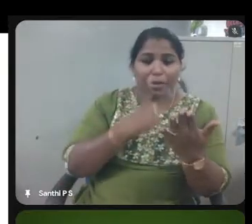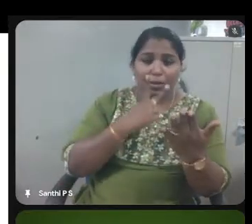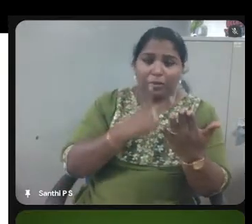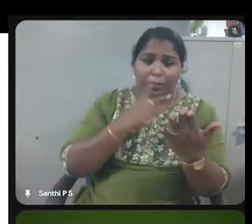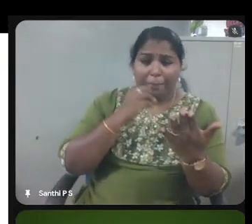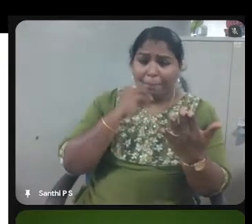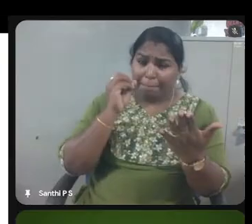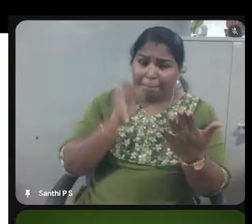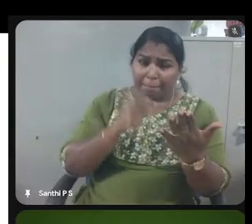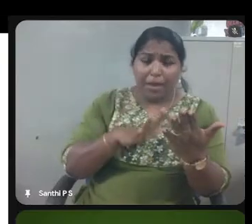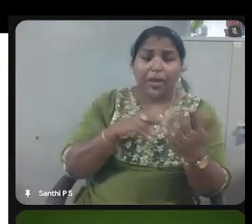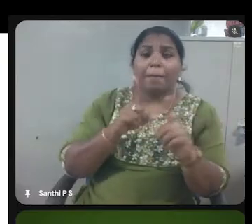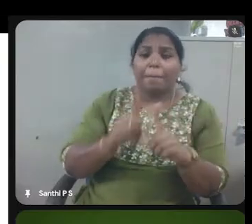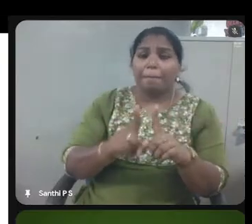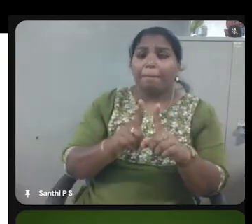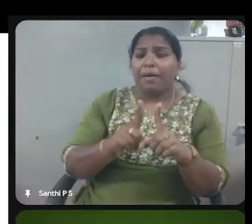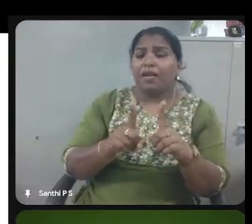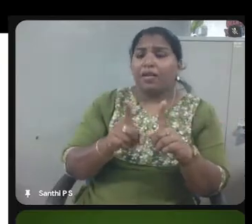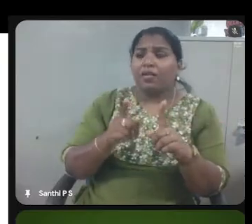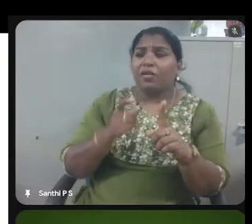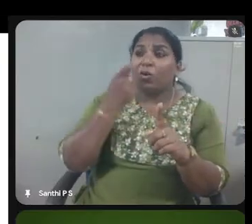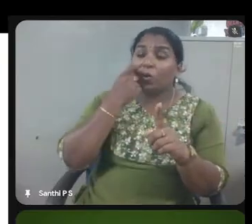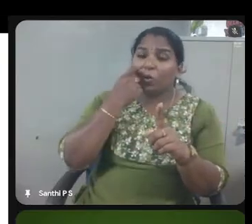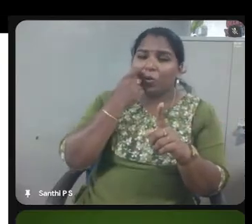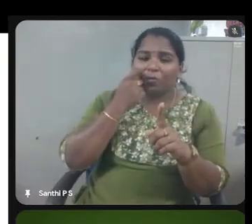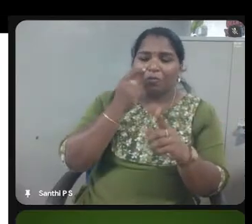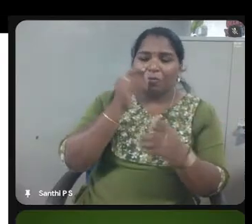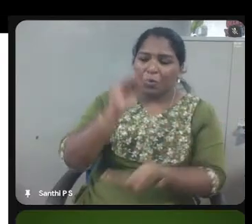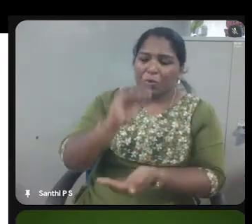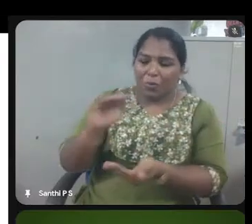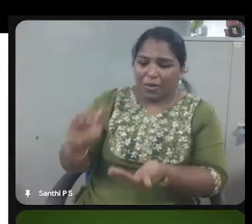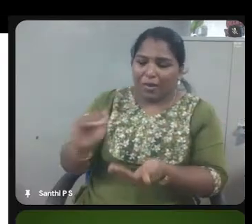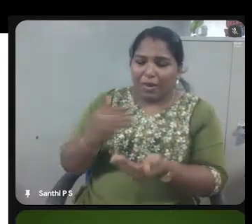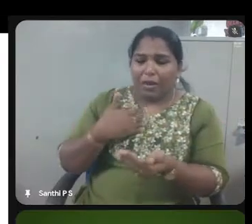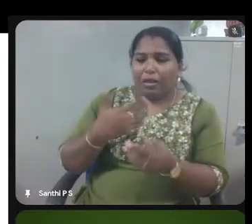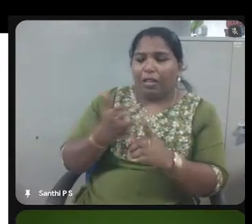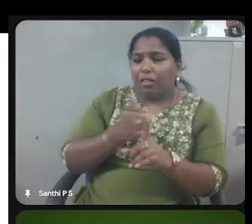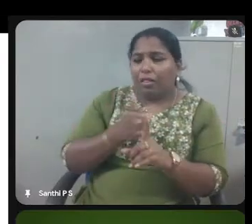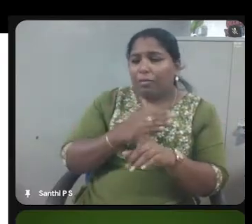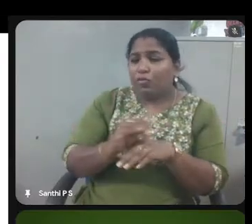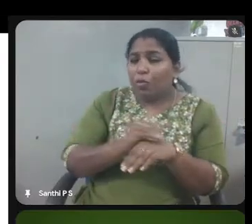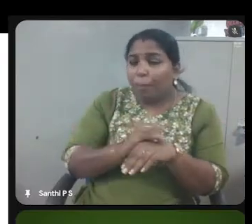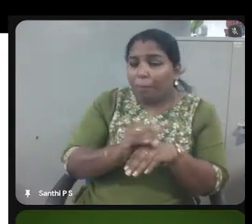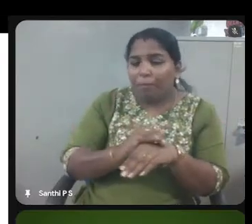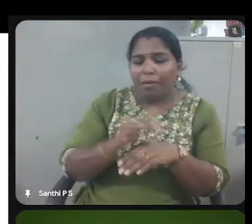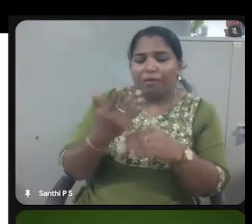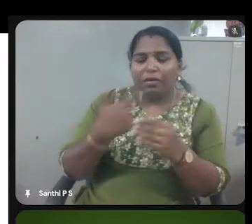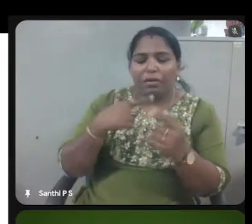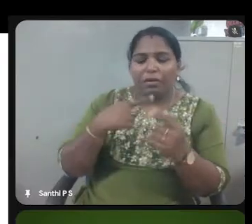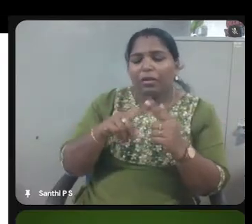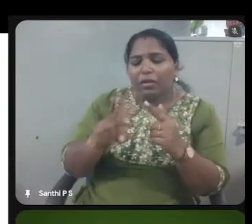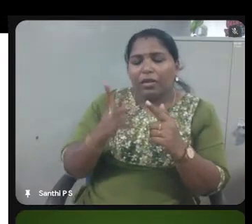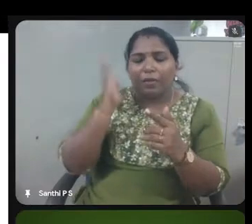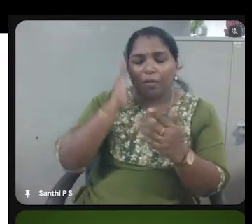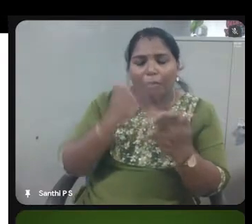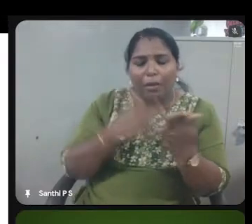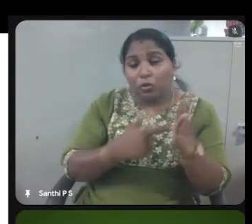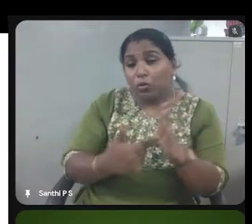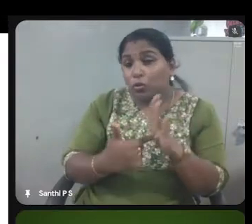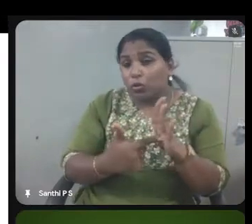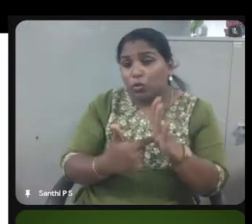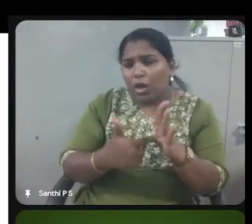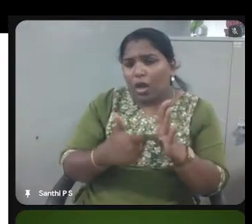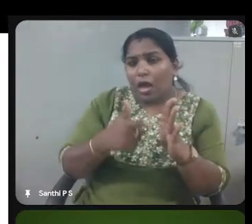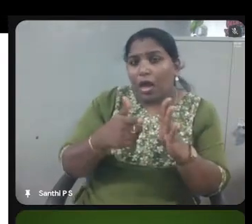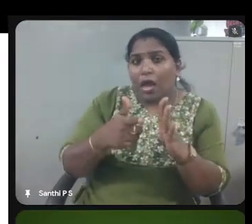വെച്ചുകൊണ്ട് തന്നെ കുട്ടിയെ സ്വാധീനിക്കാനായിട്ട് ഫോണോ മറ്റു കാര്യങ്ങളോ കൊടുത്ത് കുട്ടിയെ സ്വാധീനിക്കുന്നതിന് എതിരെ എന്തെങ്കിലും ഒരു